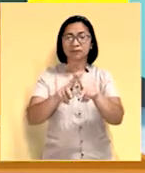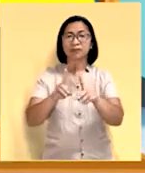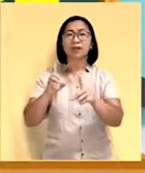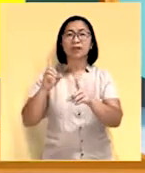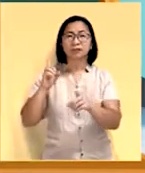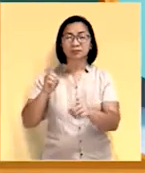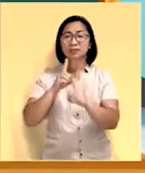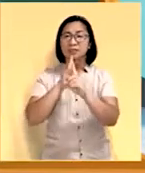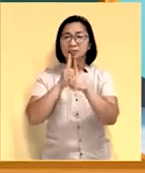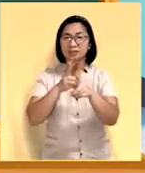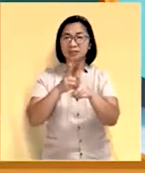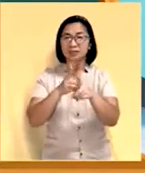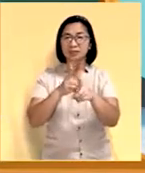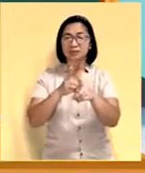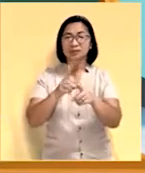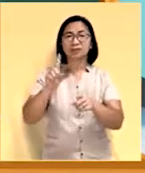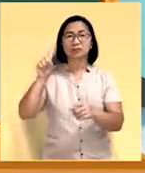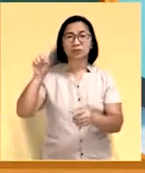sagot natin ay